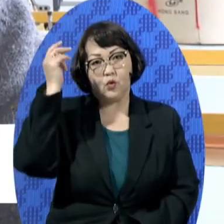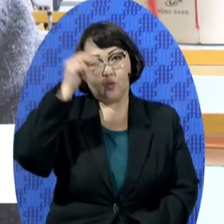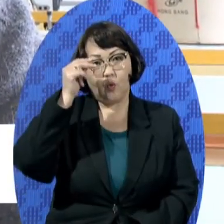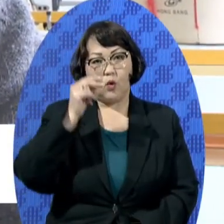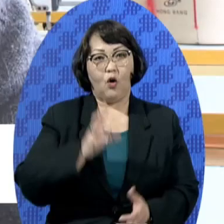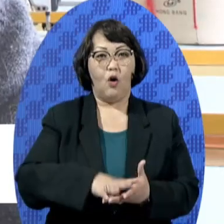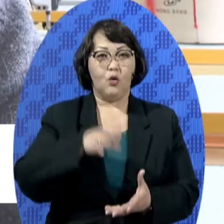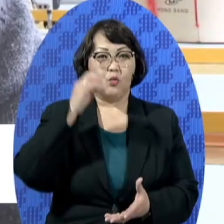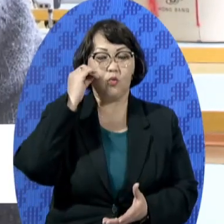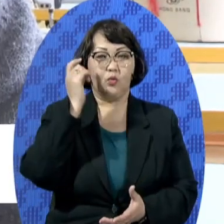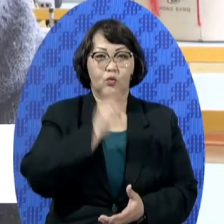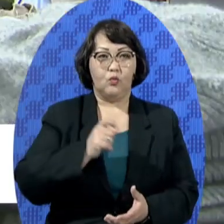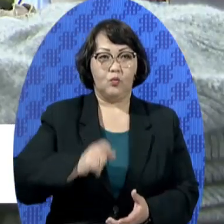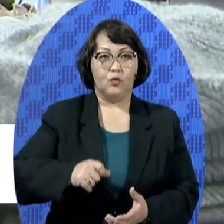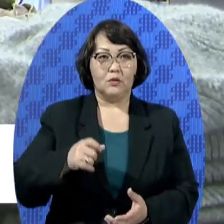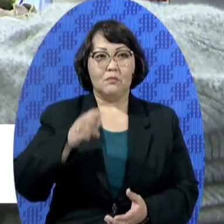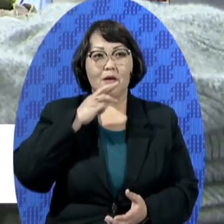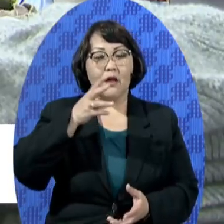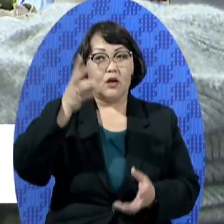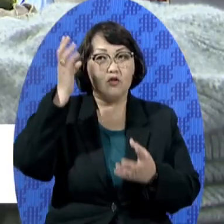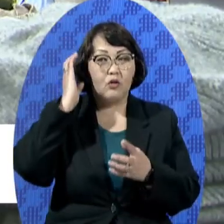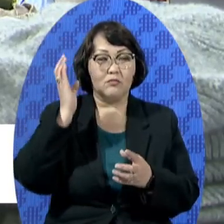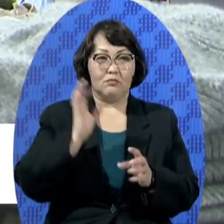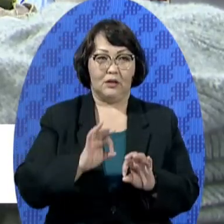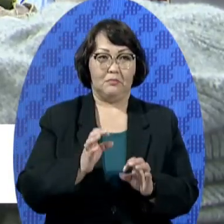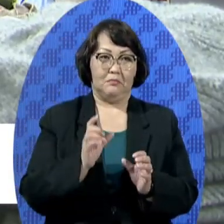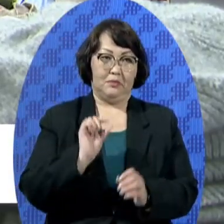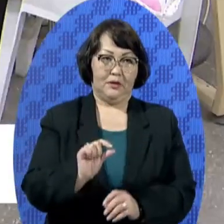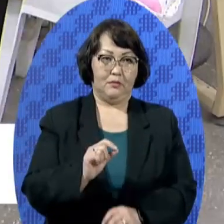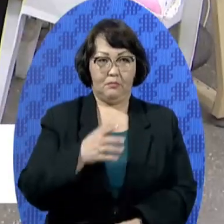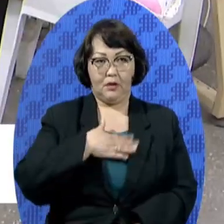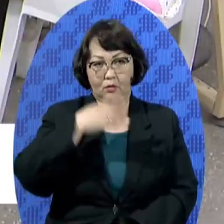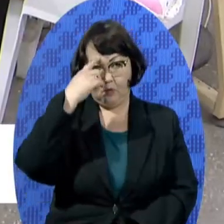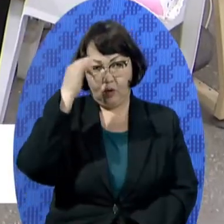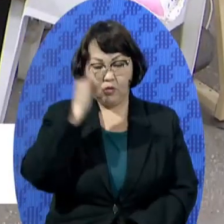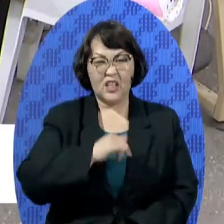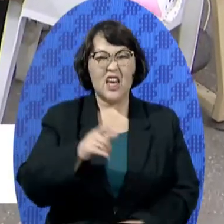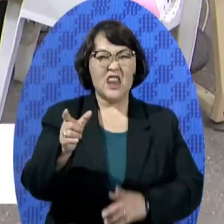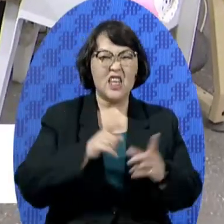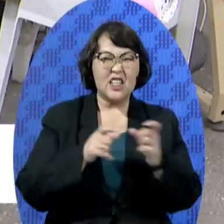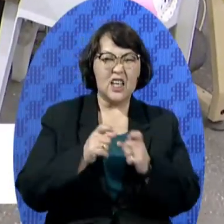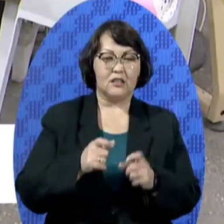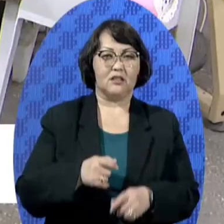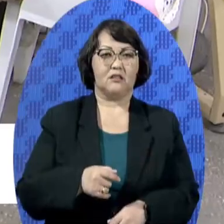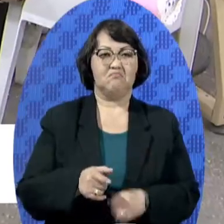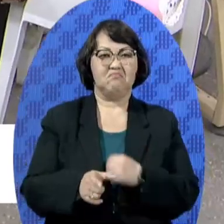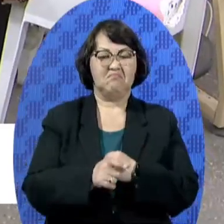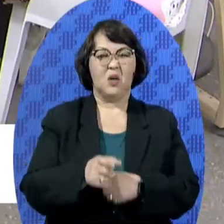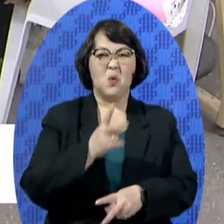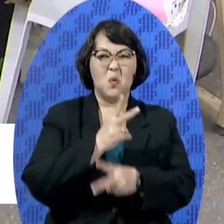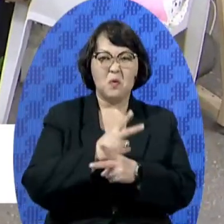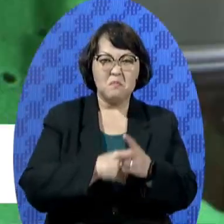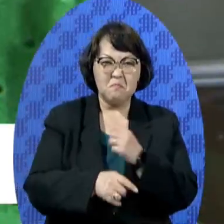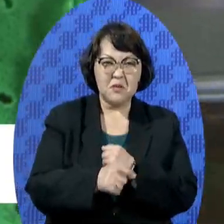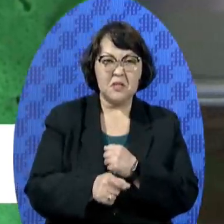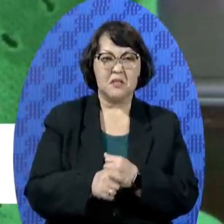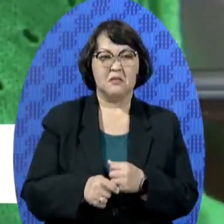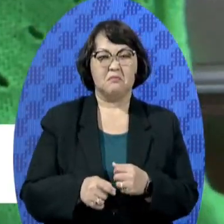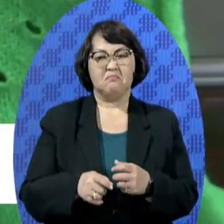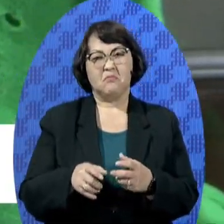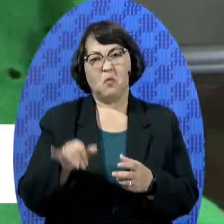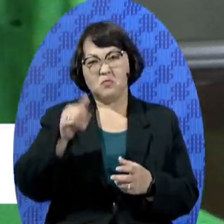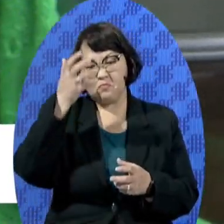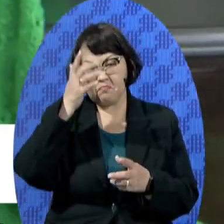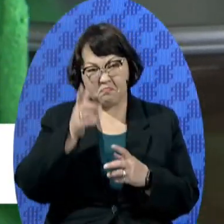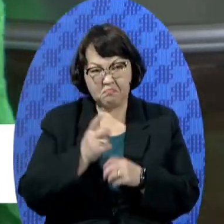суралцагчдад хүрэх байдал нь бага байна. За манаас залуус ихэвчлэн эдийн засагч, хуульч, менежер гэх мэт мэрэгжлийг түгээмэл сонгодог. Гэтэл ихтэй